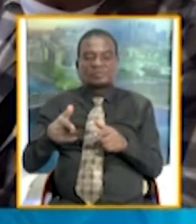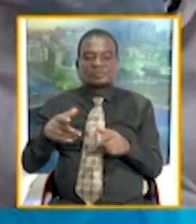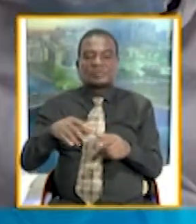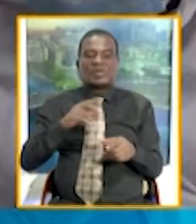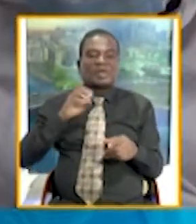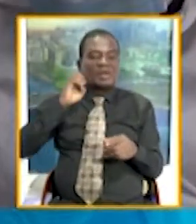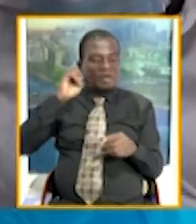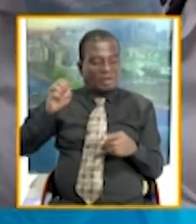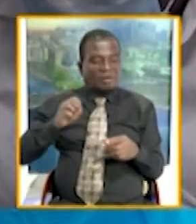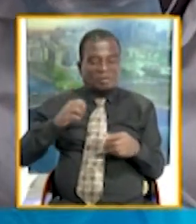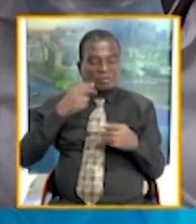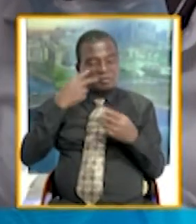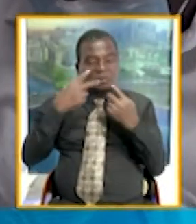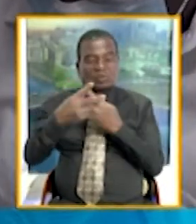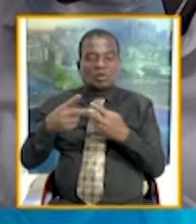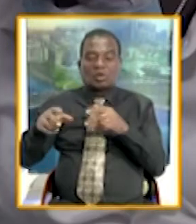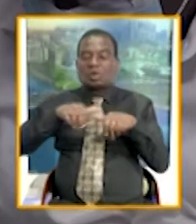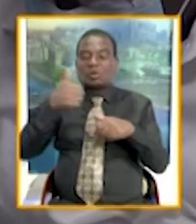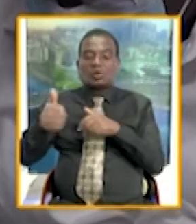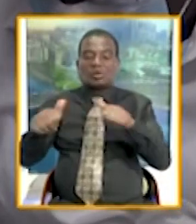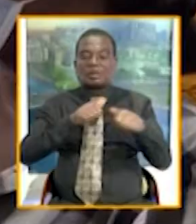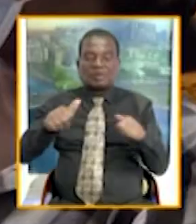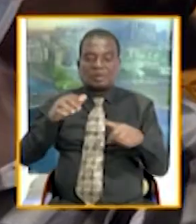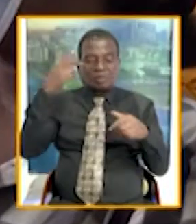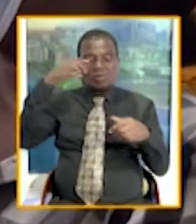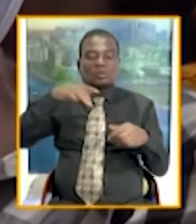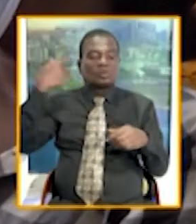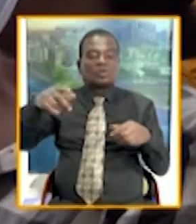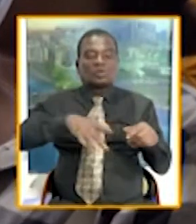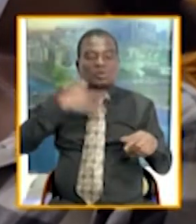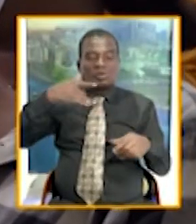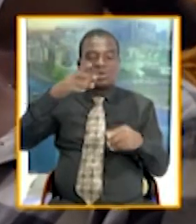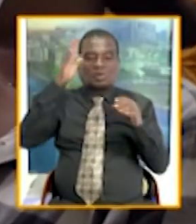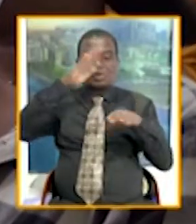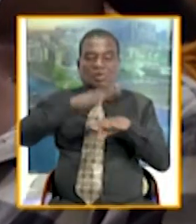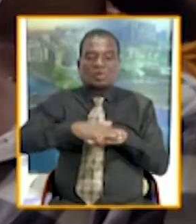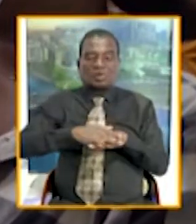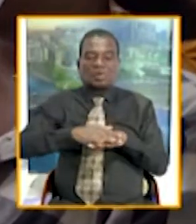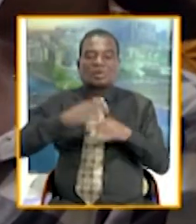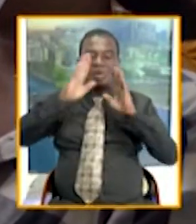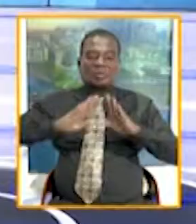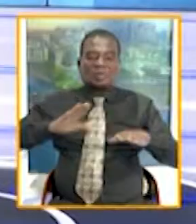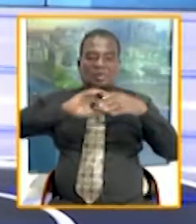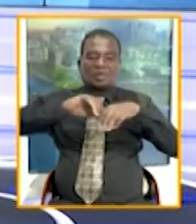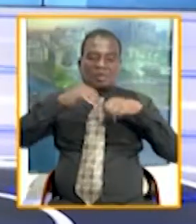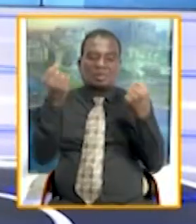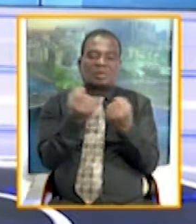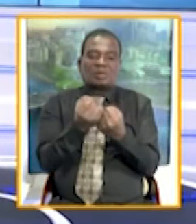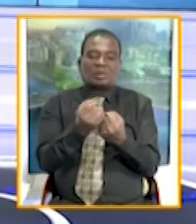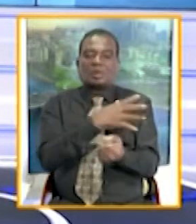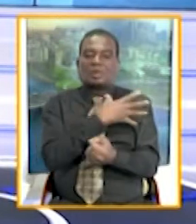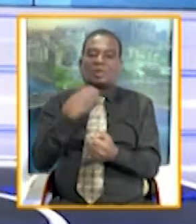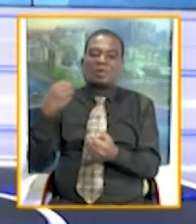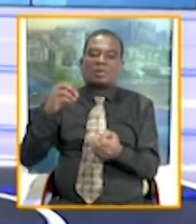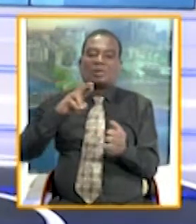d'autres activités de ce genre pour toujours sensibiliser sur la paix et la cohésion sociale. Et puis